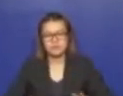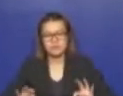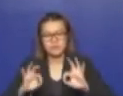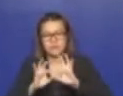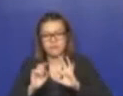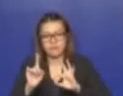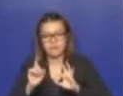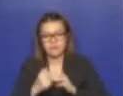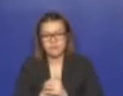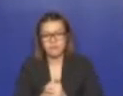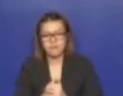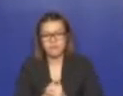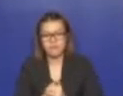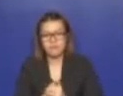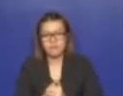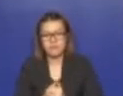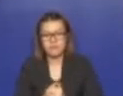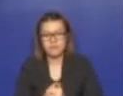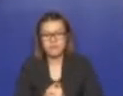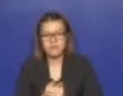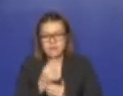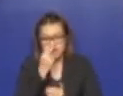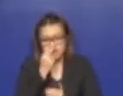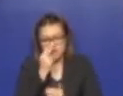สามารถก้าวพ้นเส้นแบ่งแห่ง